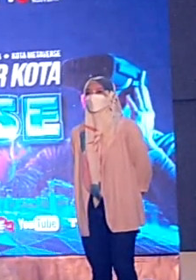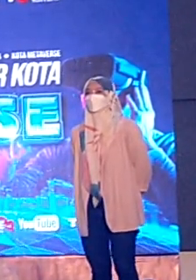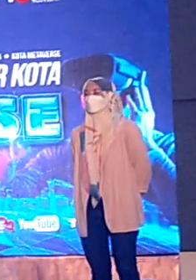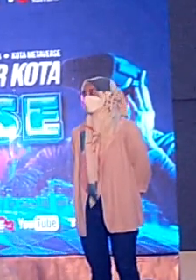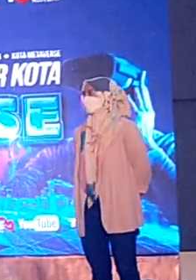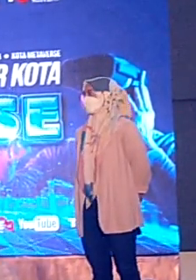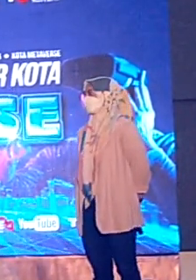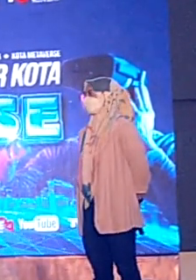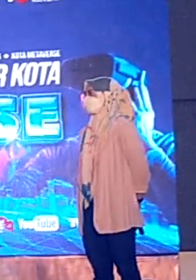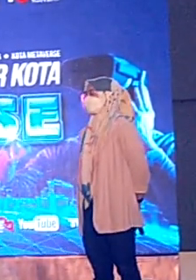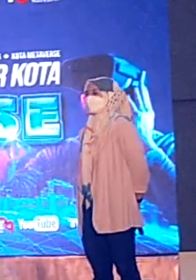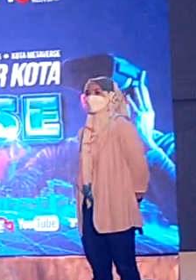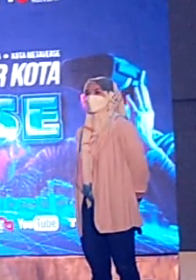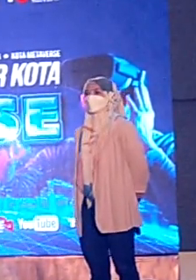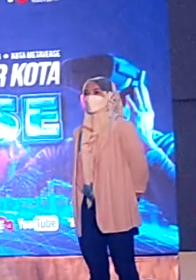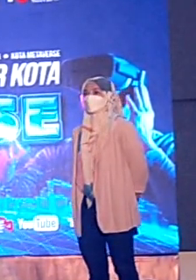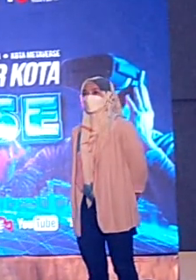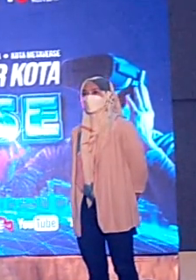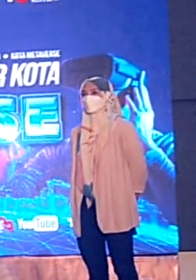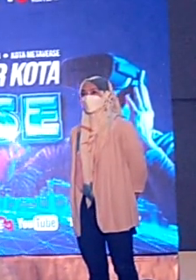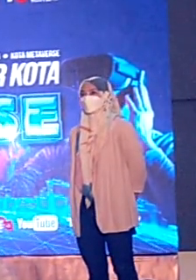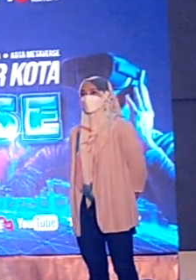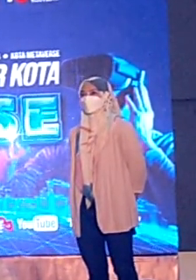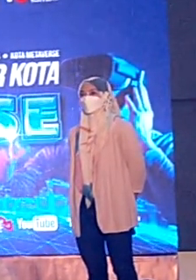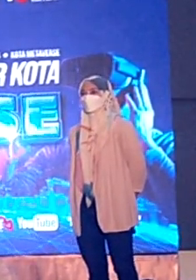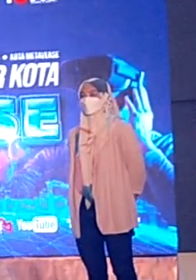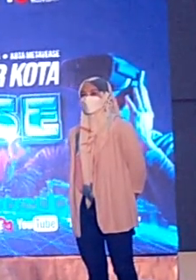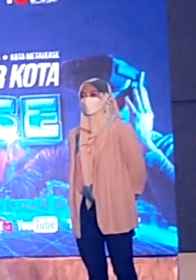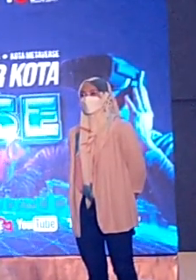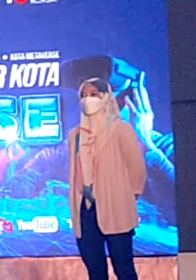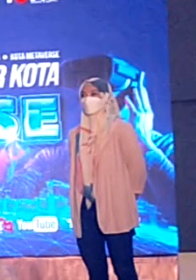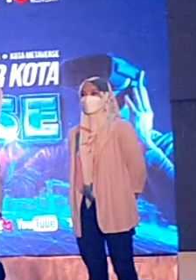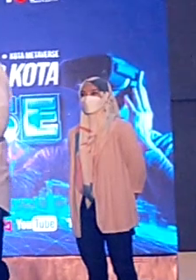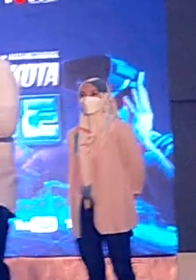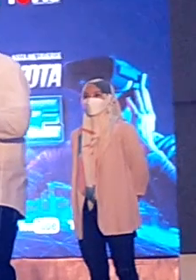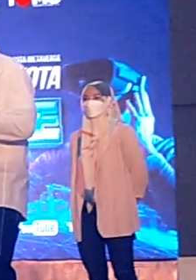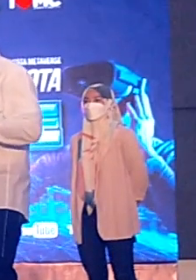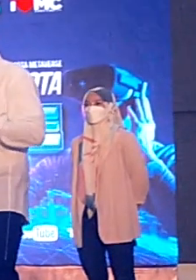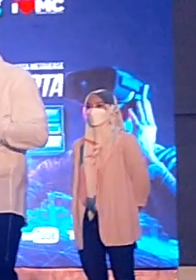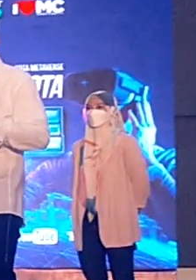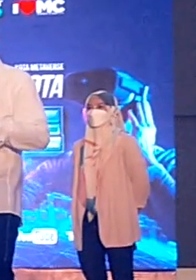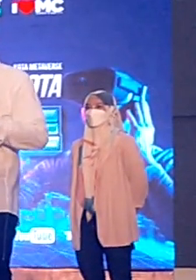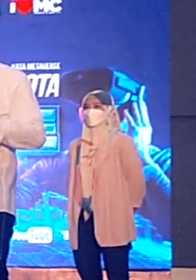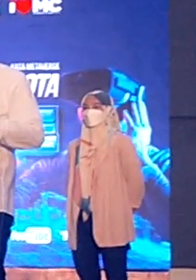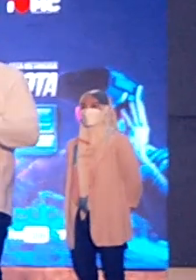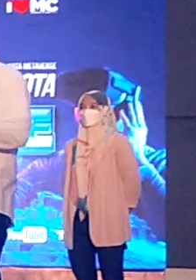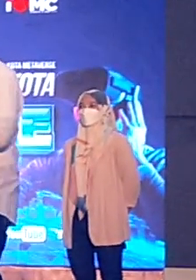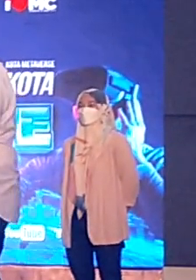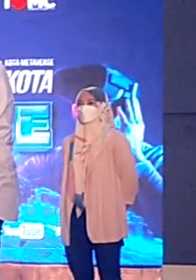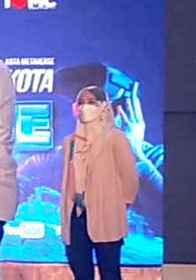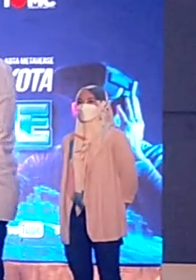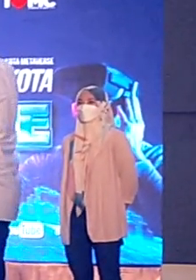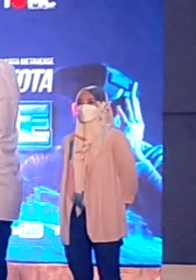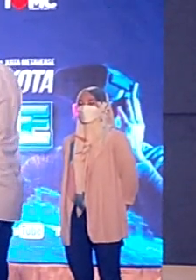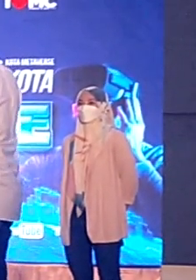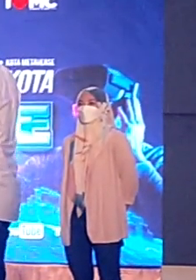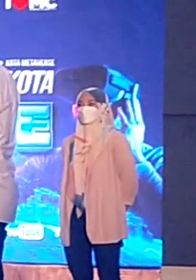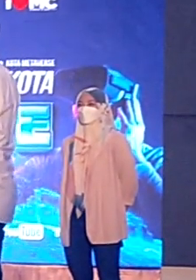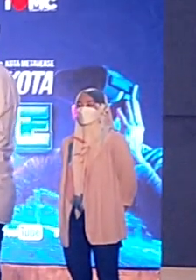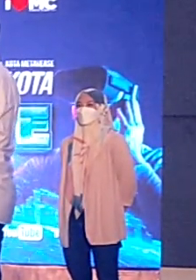tiap sama diam-diam Dicoba ya jadi coba sahabat dekat situ supaya Hei bahwa